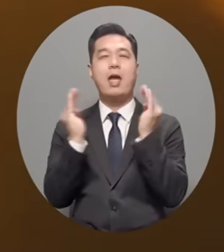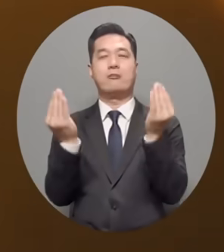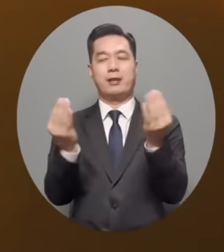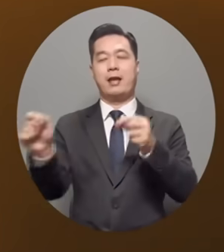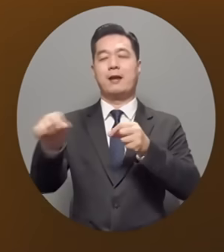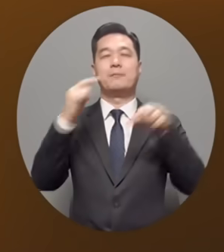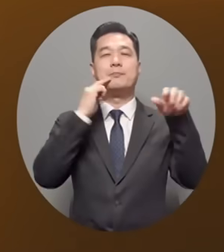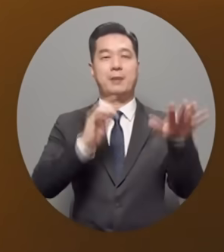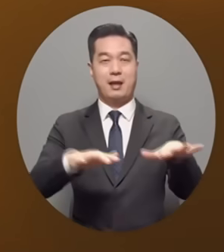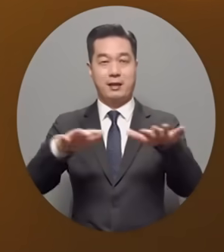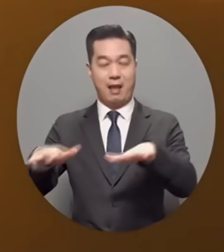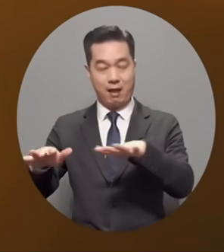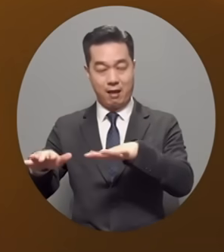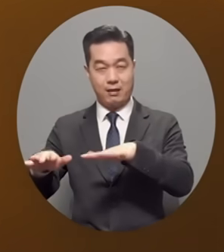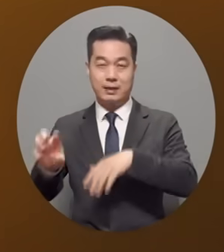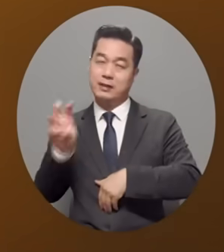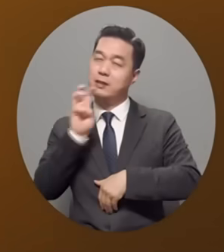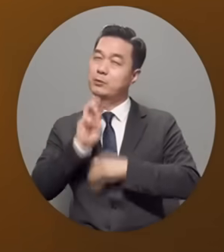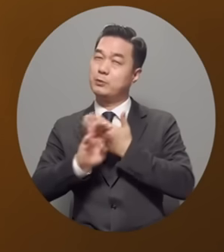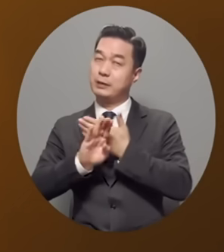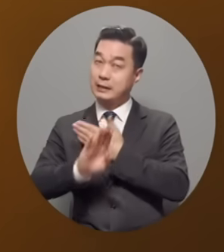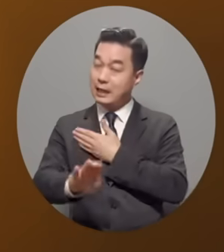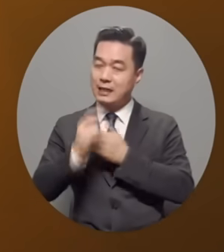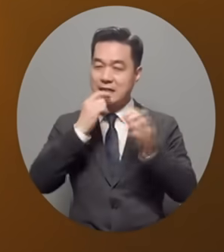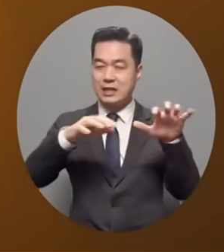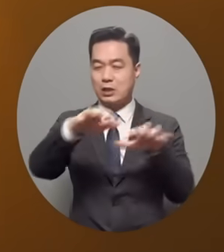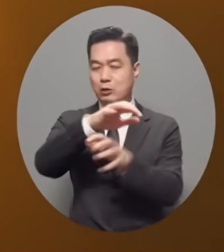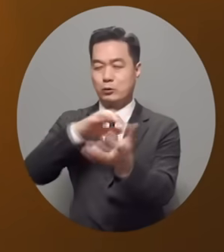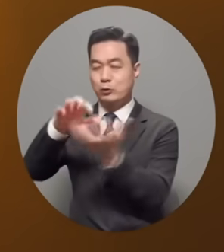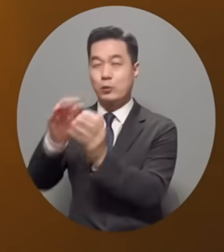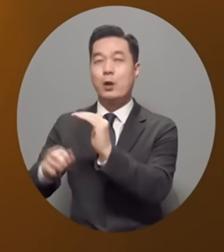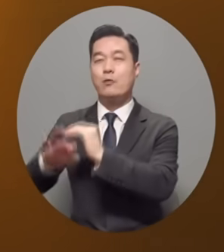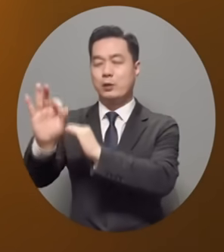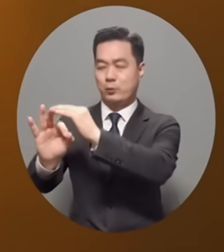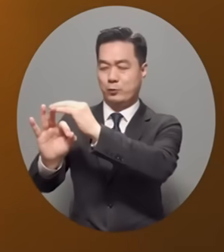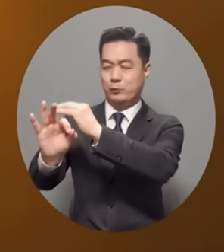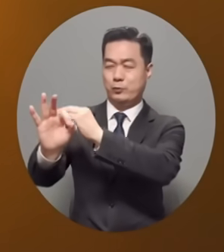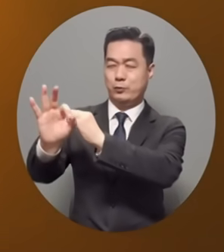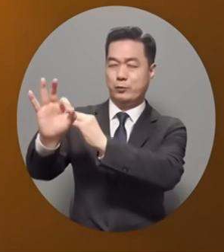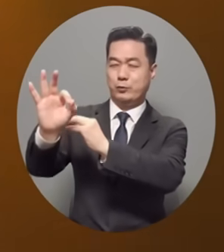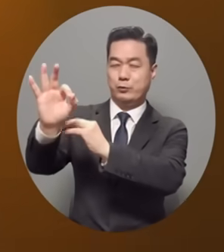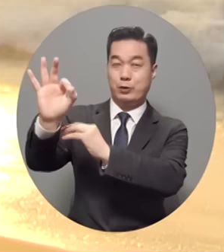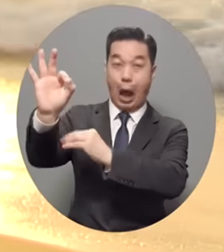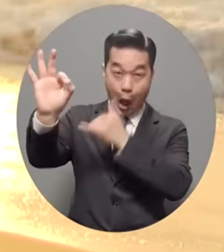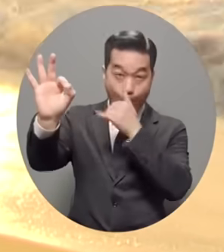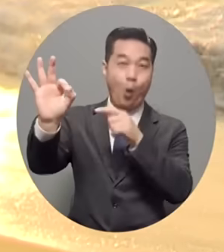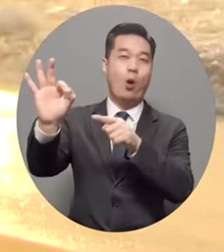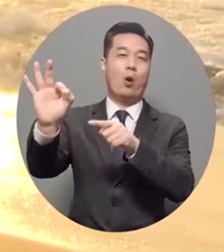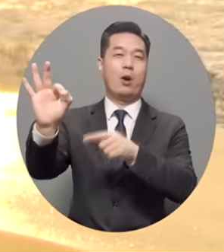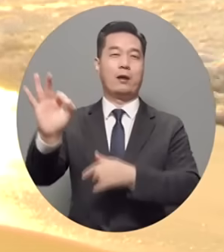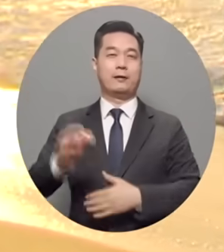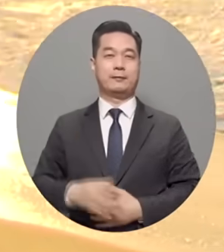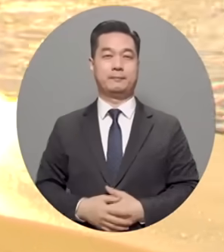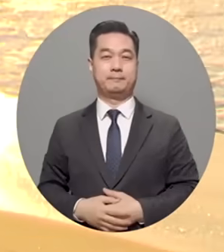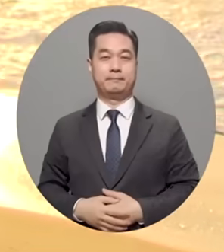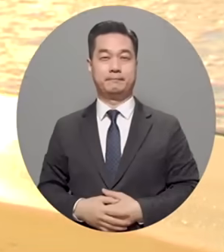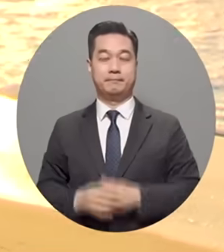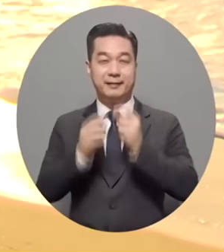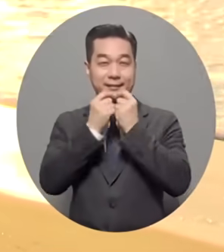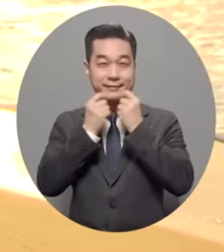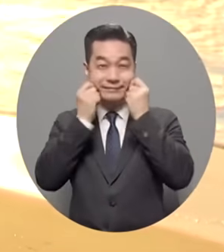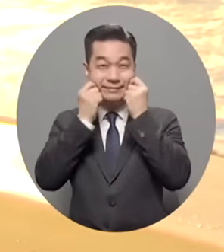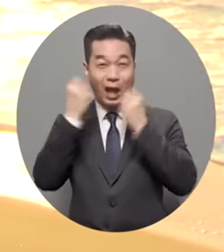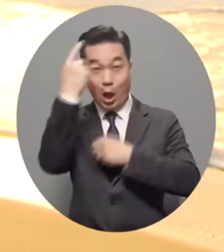뒤 30여 분이 지나자 낮게 깔린 구름 위로 그토록 고대하던 태양이 솟아오릅니다. 웃음꽃이 핀